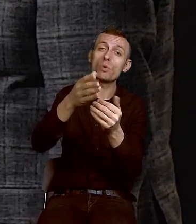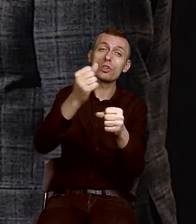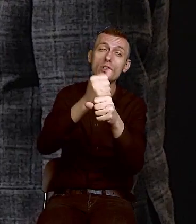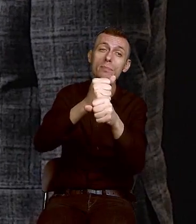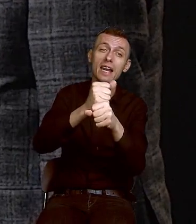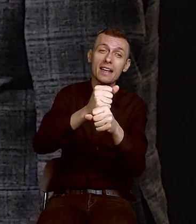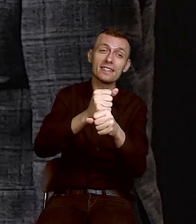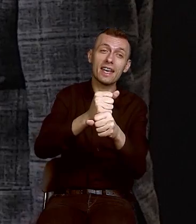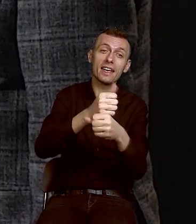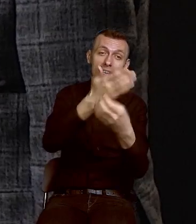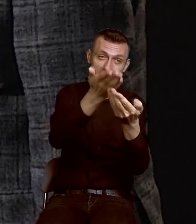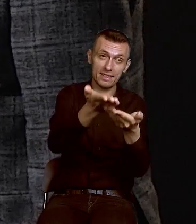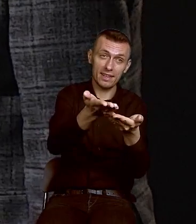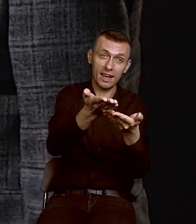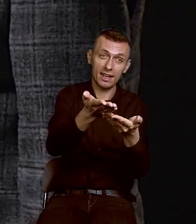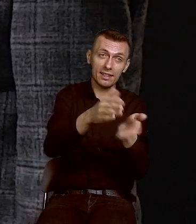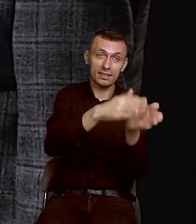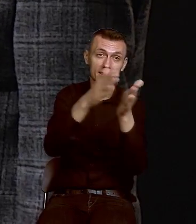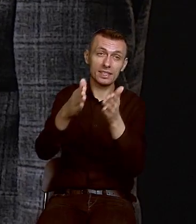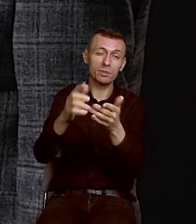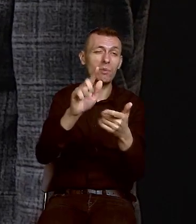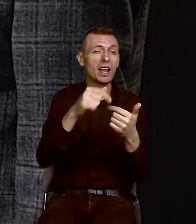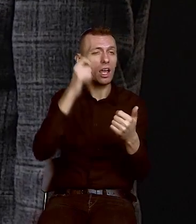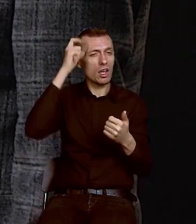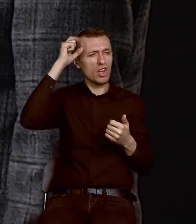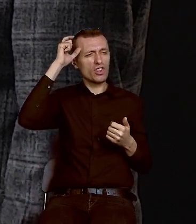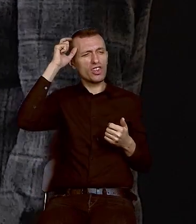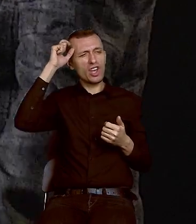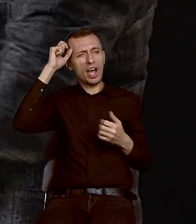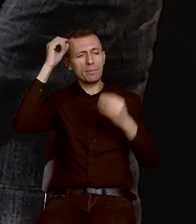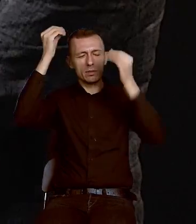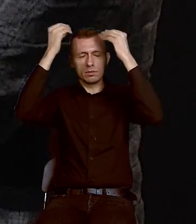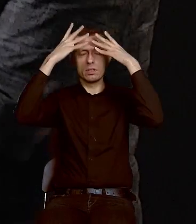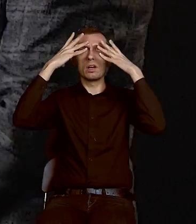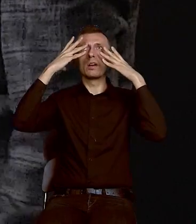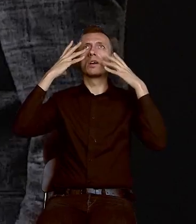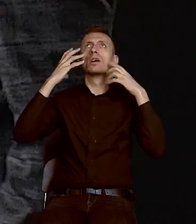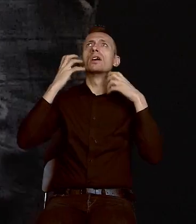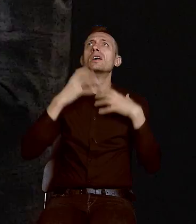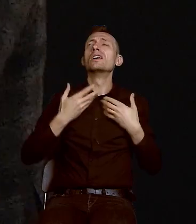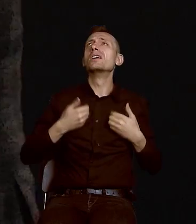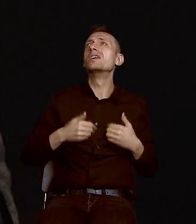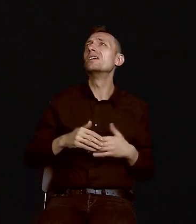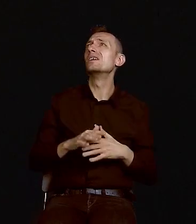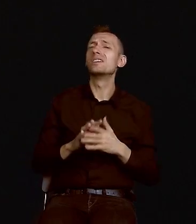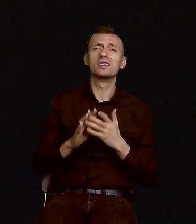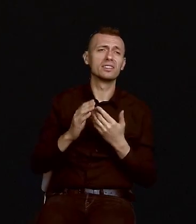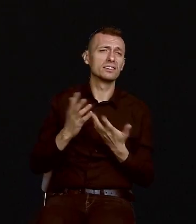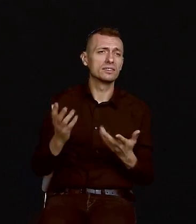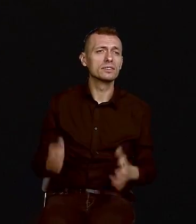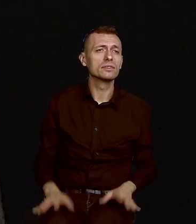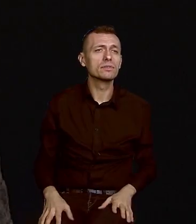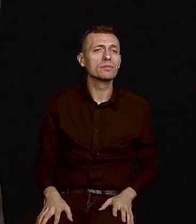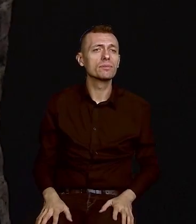gniewu, rozpaczy i zniechęcenia. A teraz odwrotny przykład. Pewnego dnia